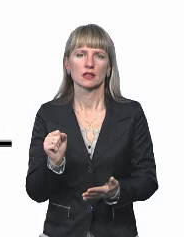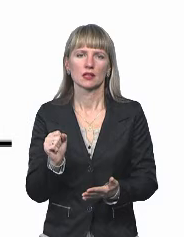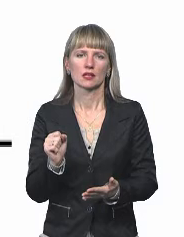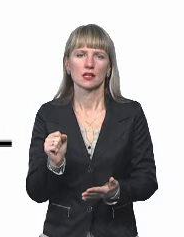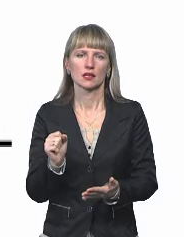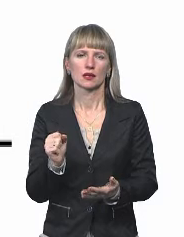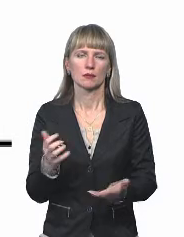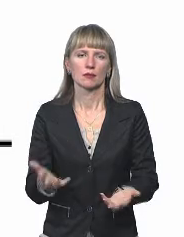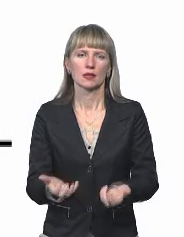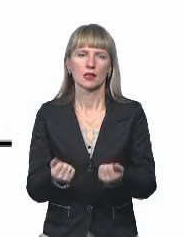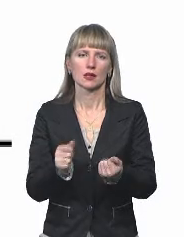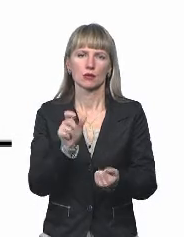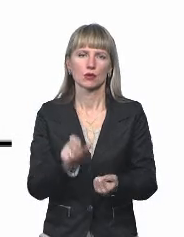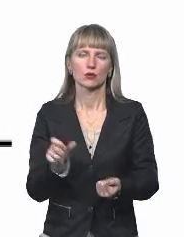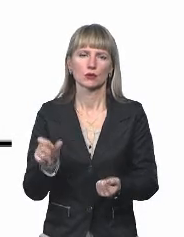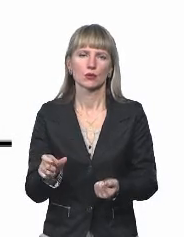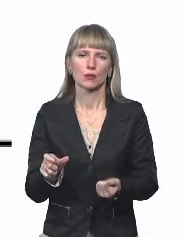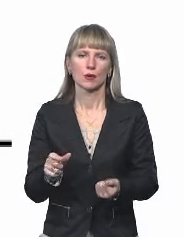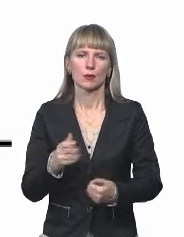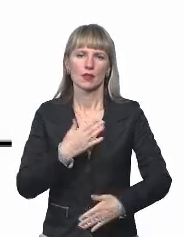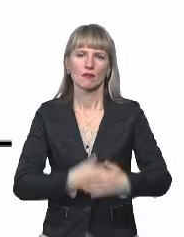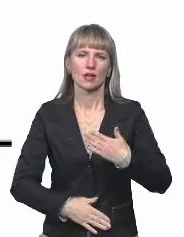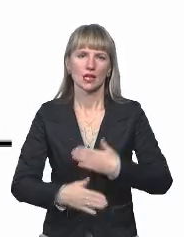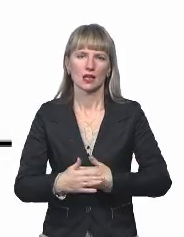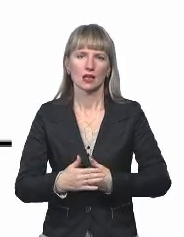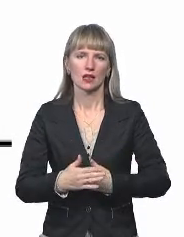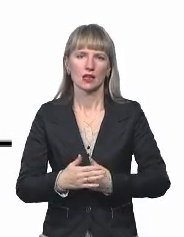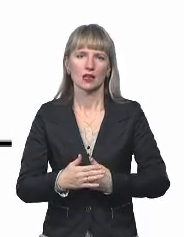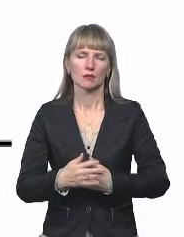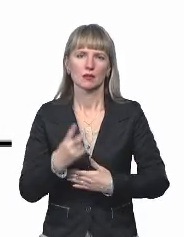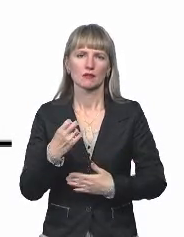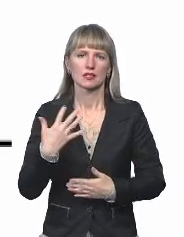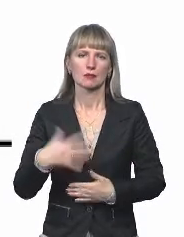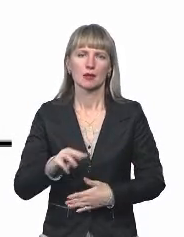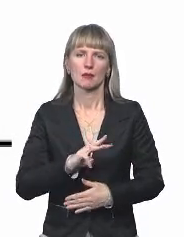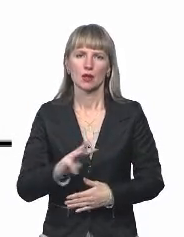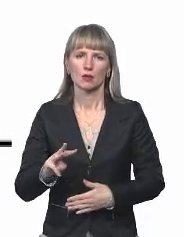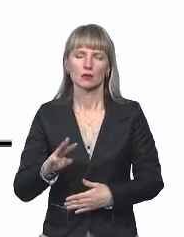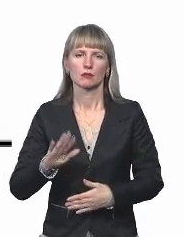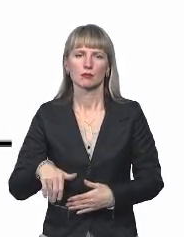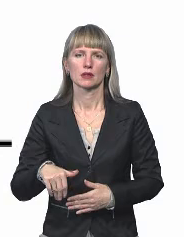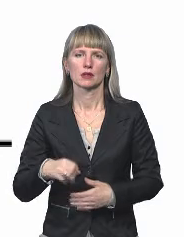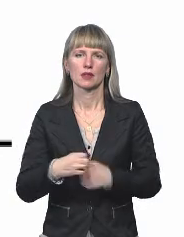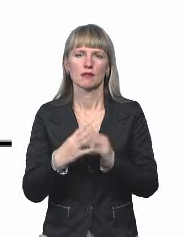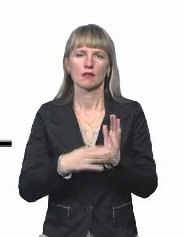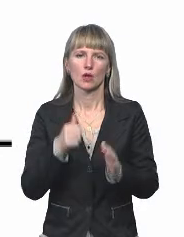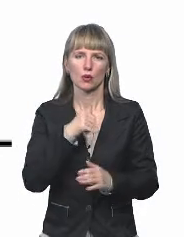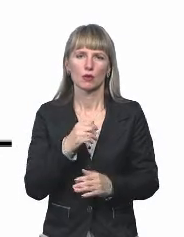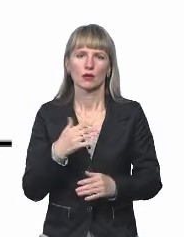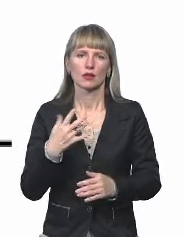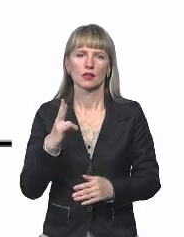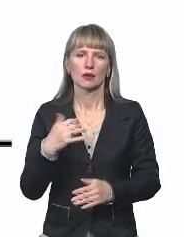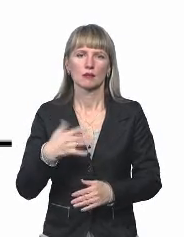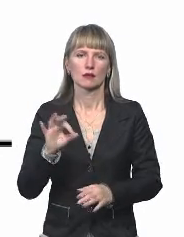на підтримку особам з особливими освітніми потребами. 250 мільйонів, потім у 2019 році на